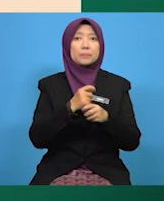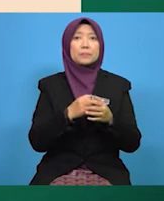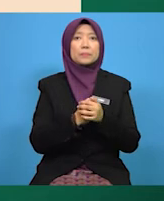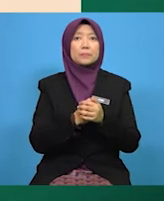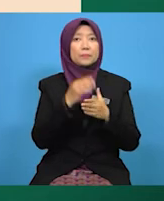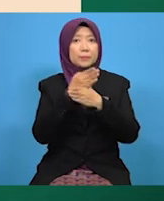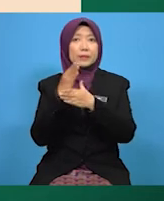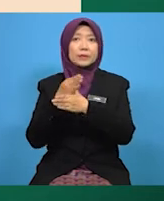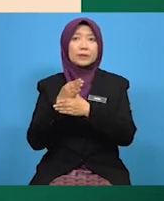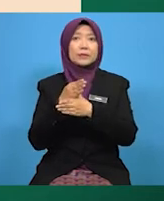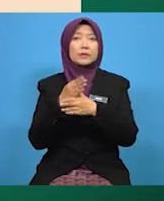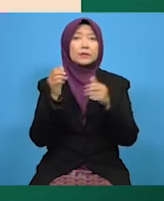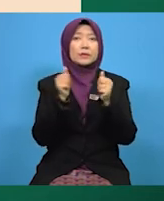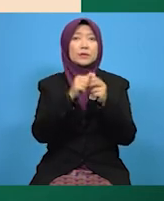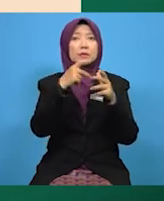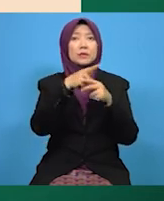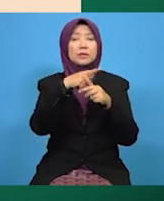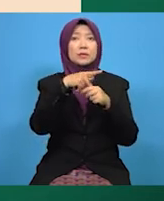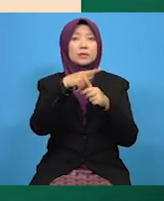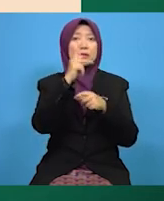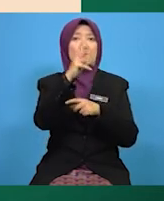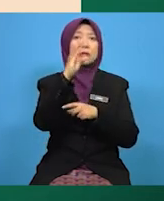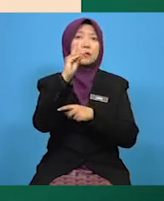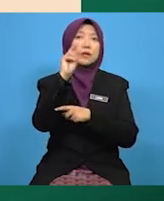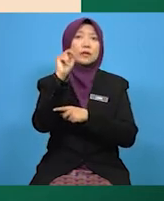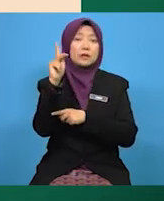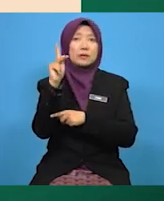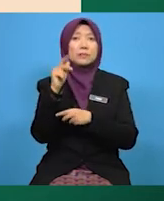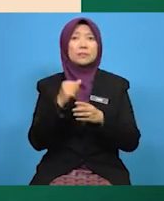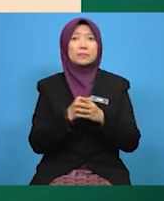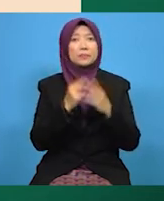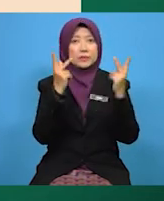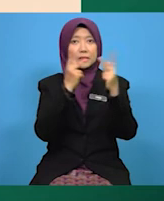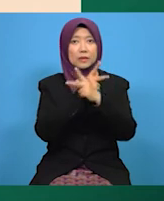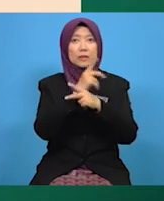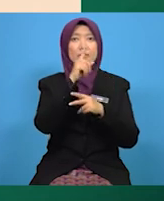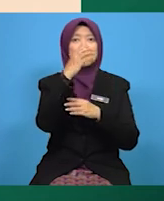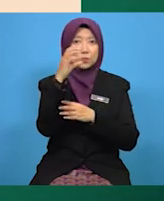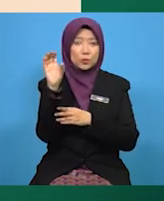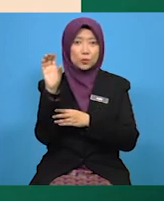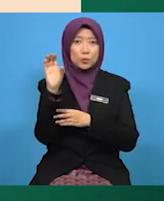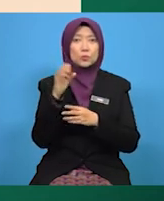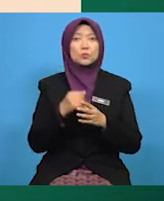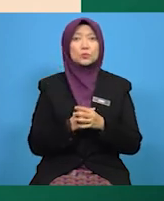awam dibahagikan dengan keluaran dalam negara kasar didarabkan dengan